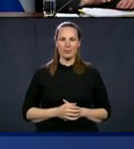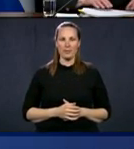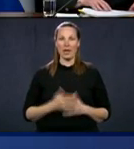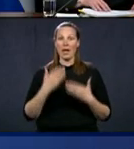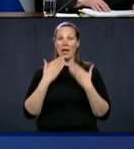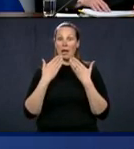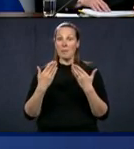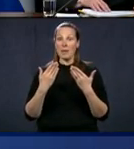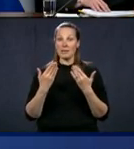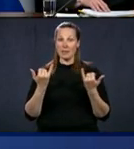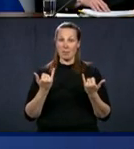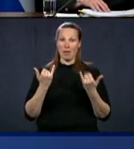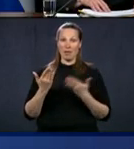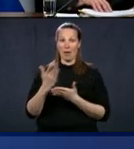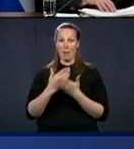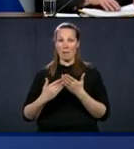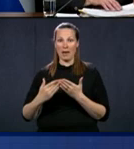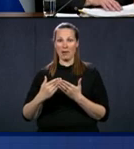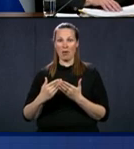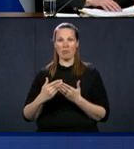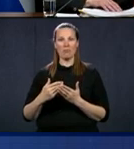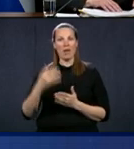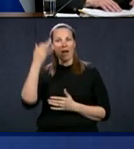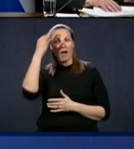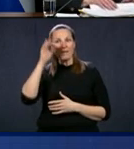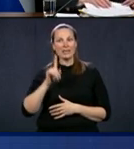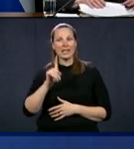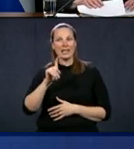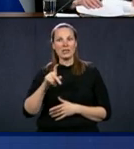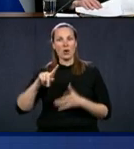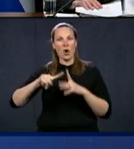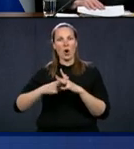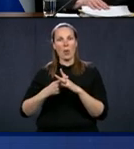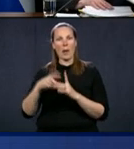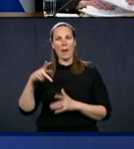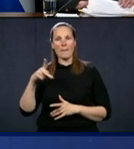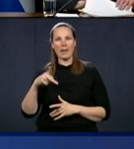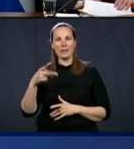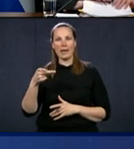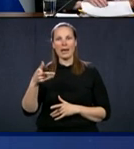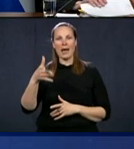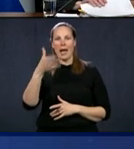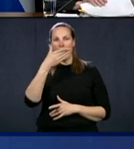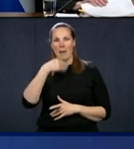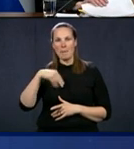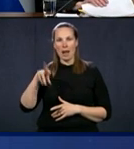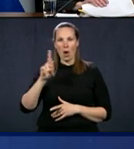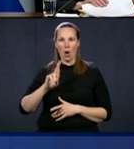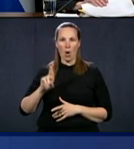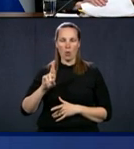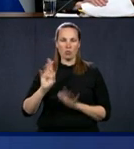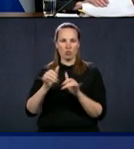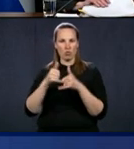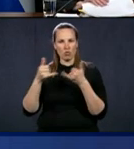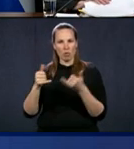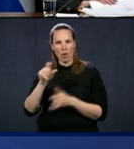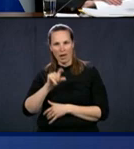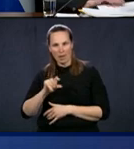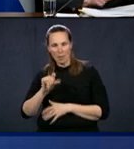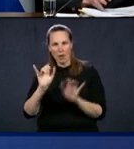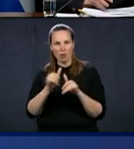Merci. Alors, si vous êtes prêts à prendre les questions en français, nous allons débuter aujourd'hui avec Patrick Bellerose, Journal de Québec, Journal de Montréal. Oui. Bonjour à